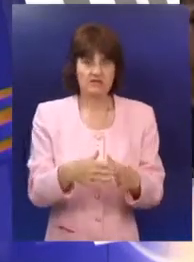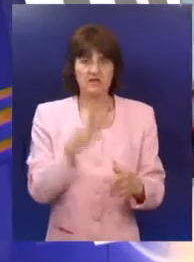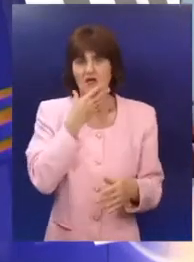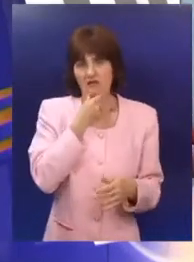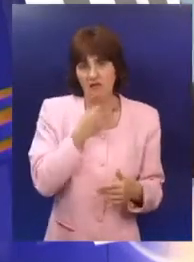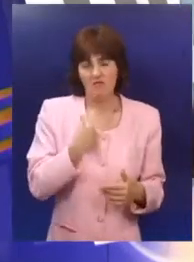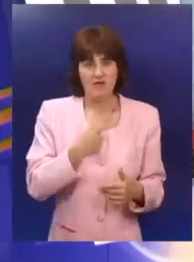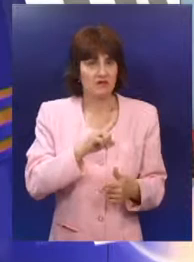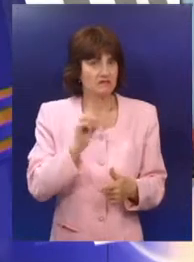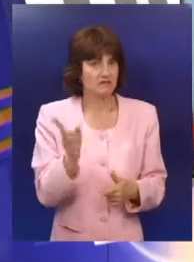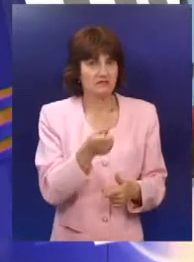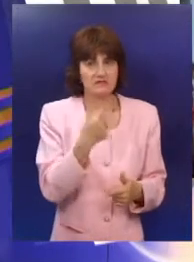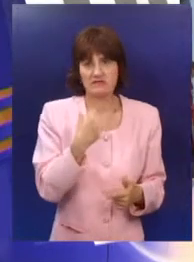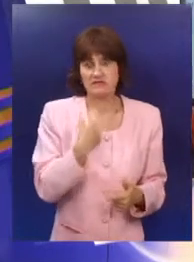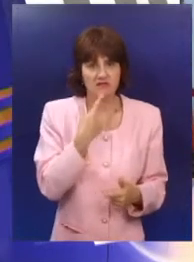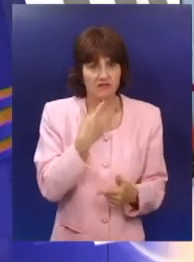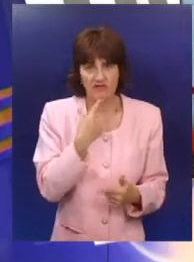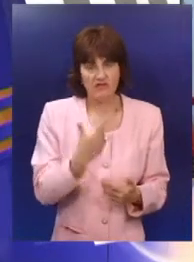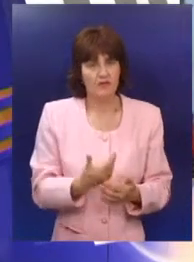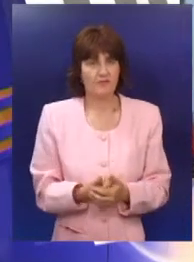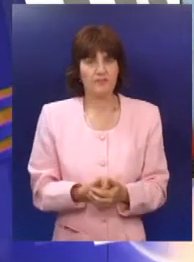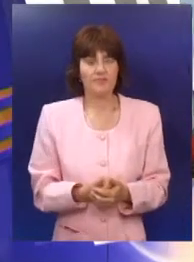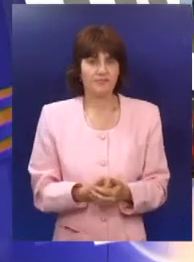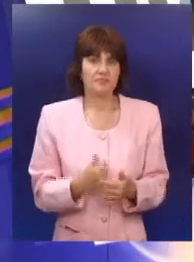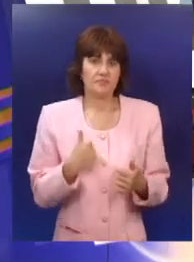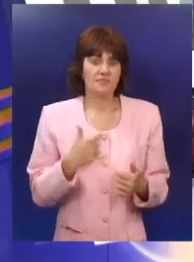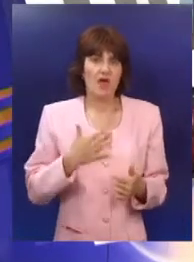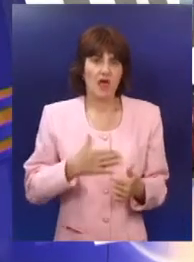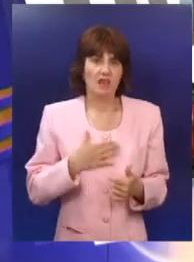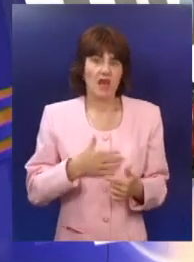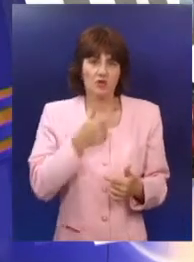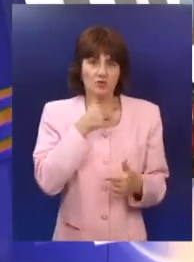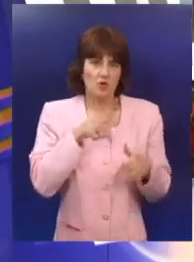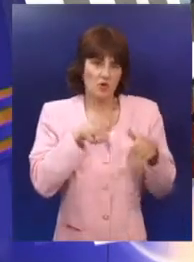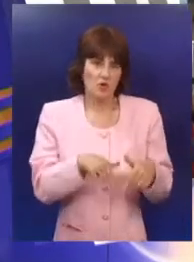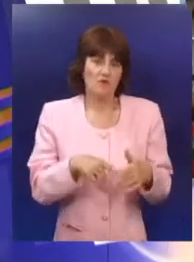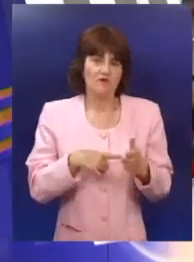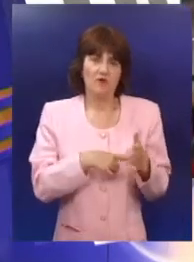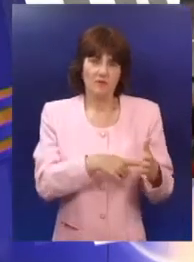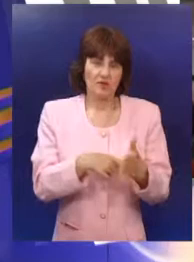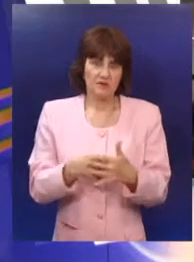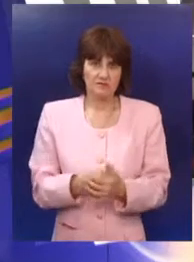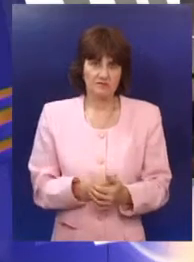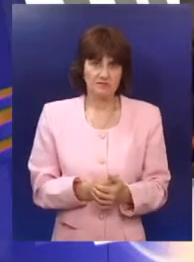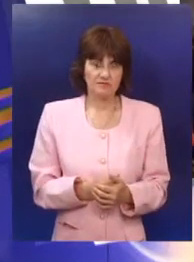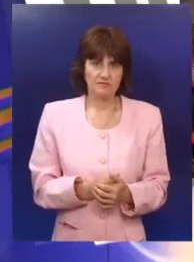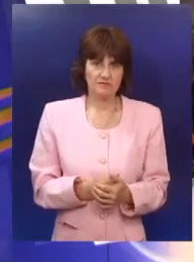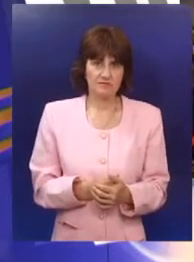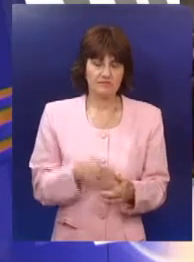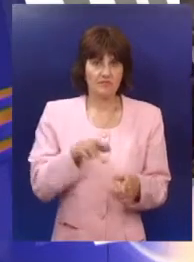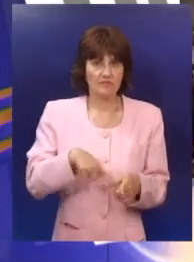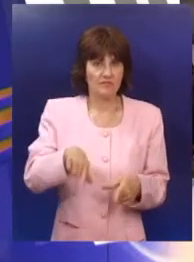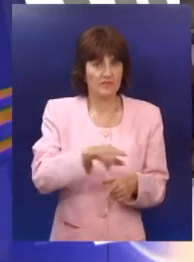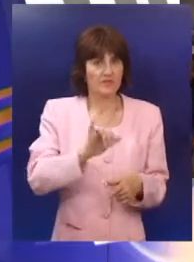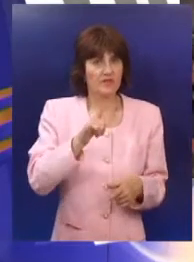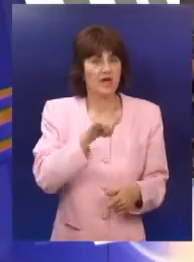lepa. Stvarno sve različito na svoj način i stvarno mi drago što učestvujem u ovoj akciji. Pa